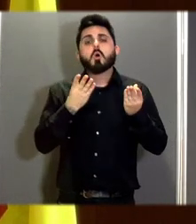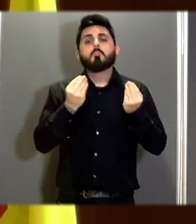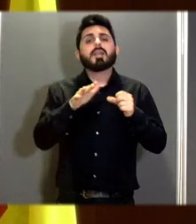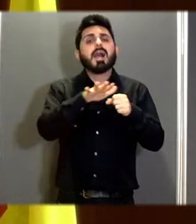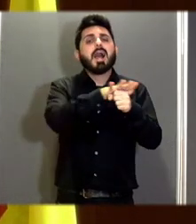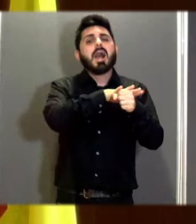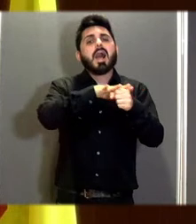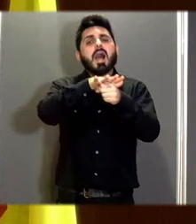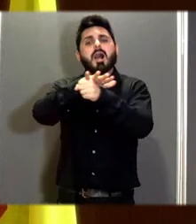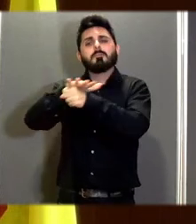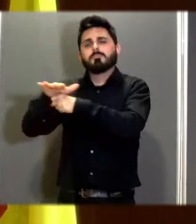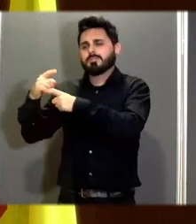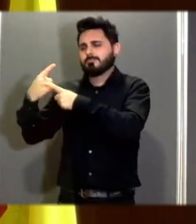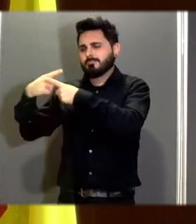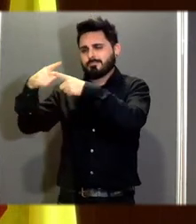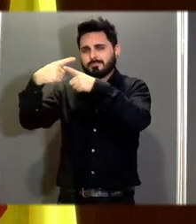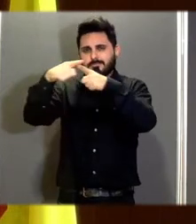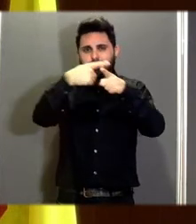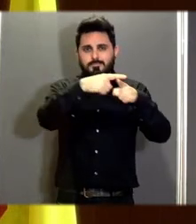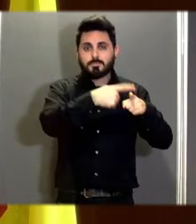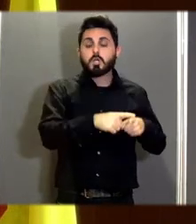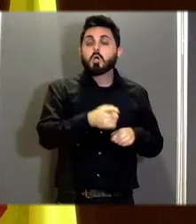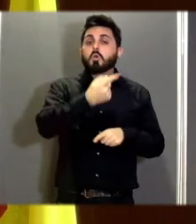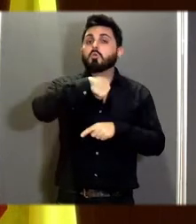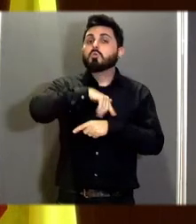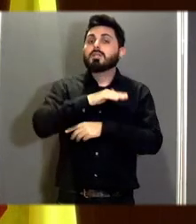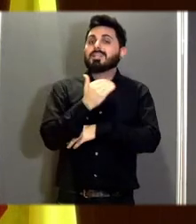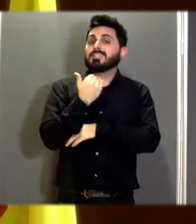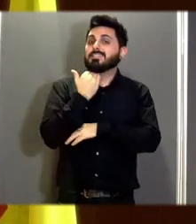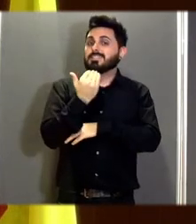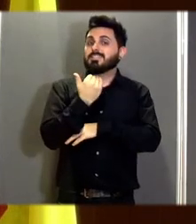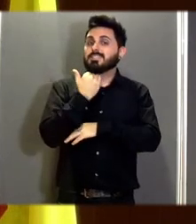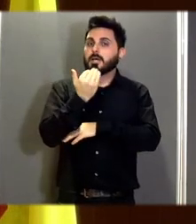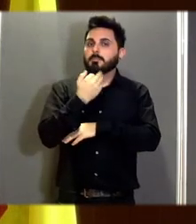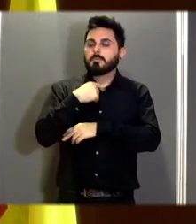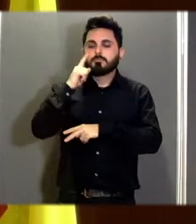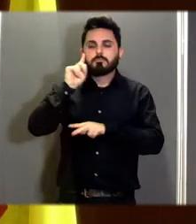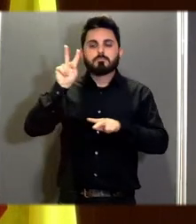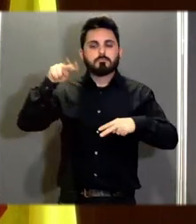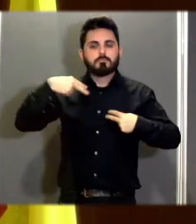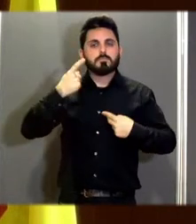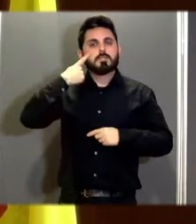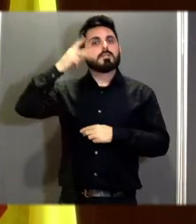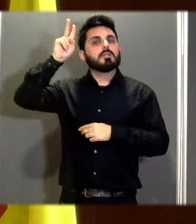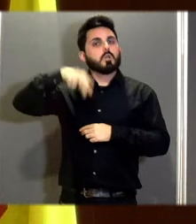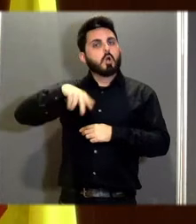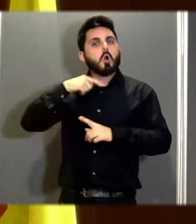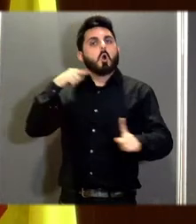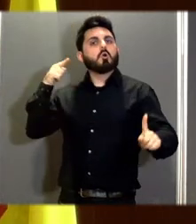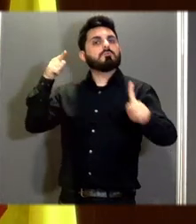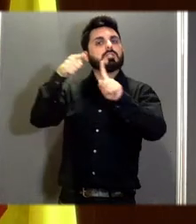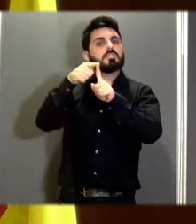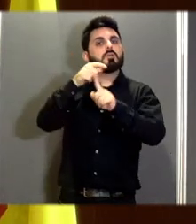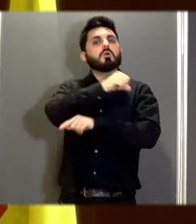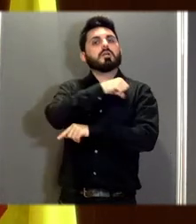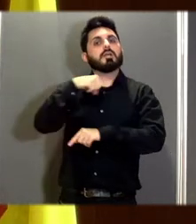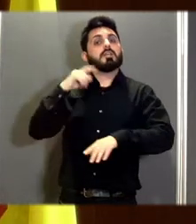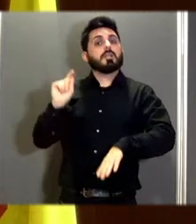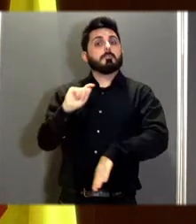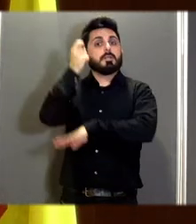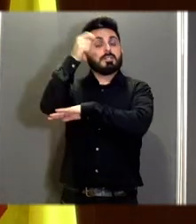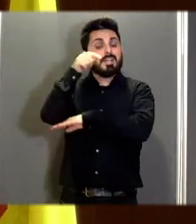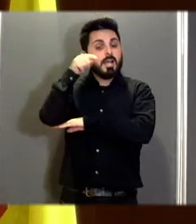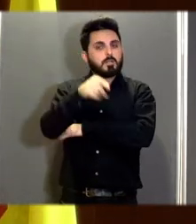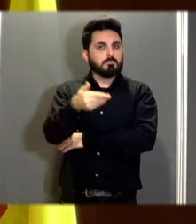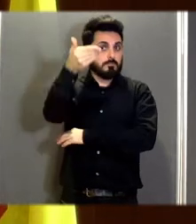àmbits. Sabem on som més que mai i ens reconeixem en l'objectiu de la independència, que això ja és molt,